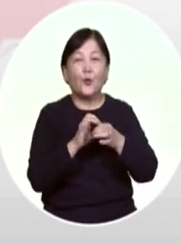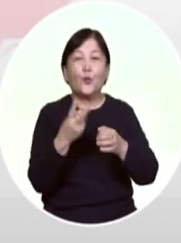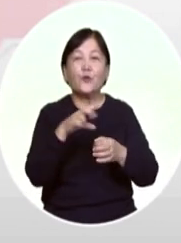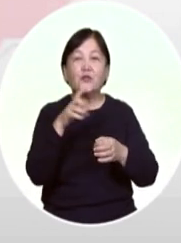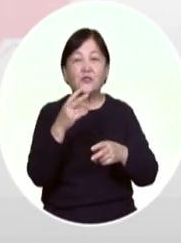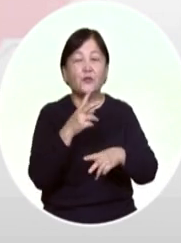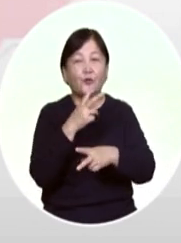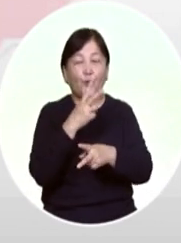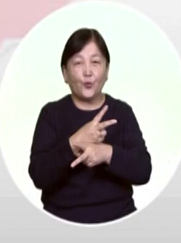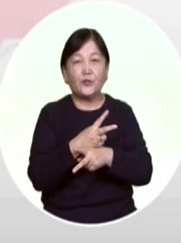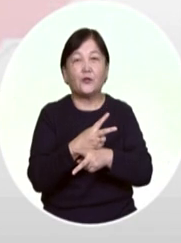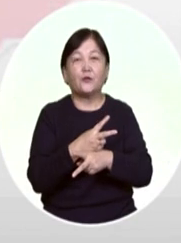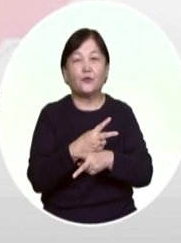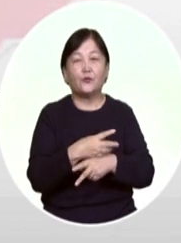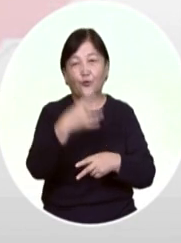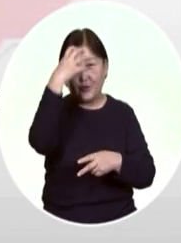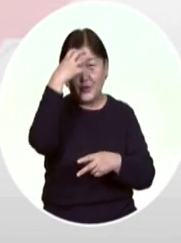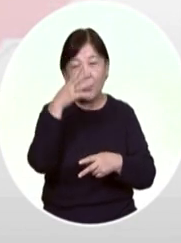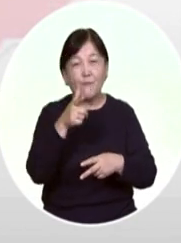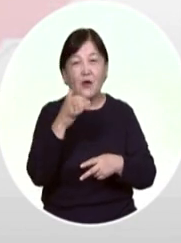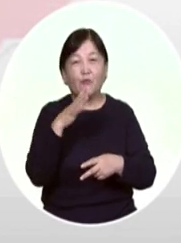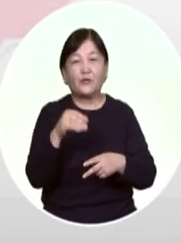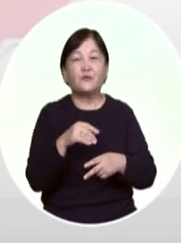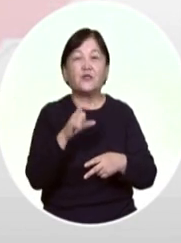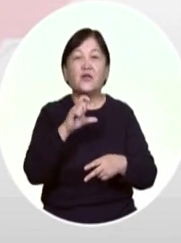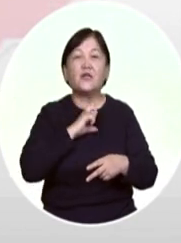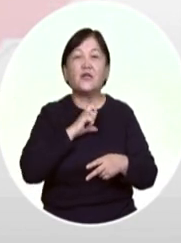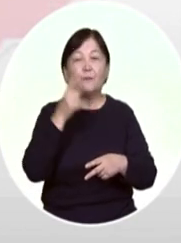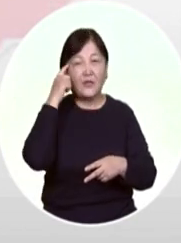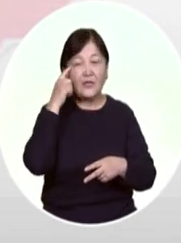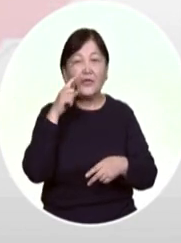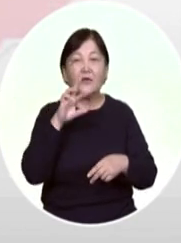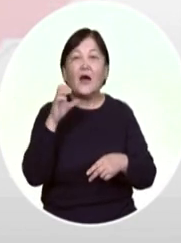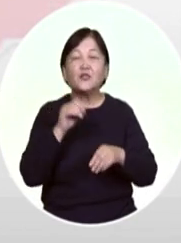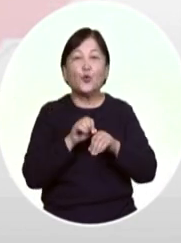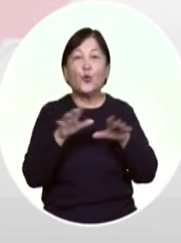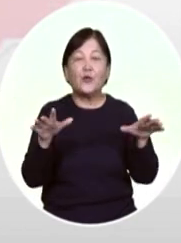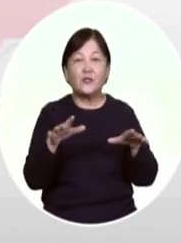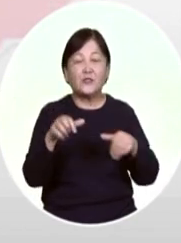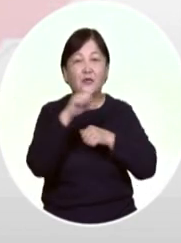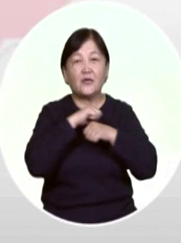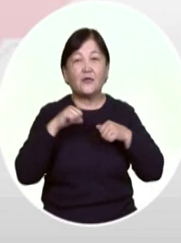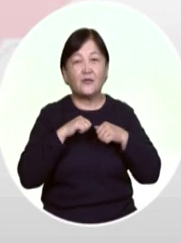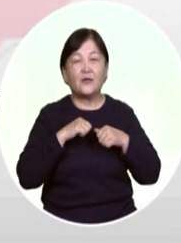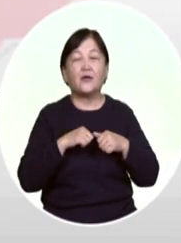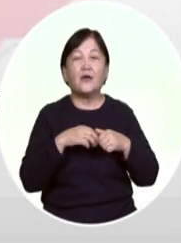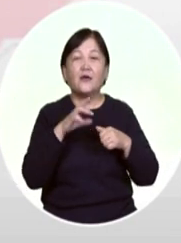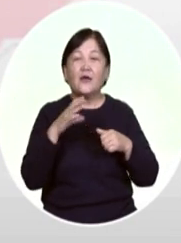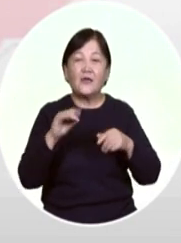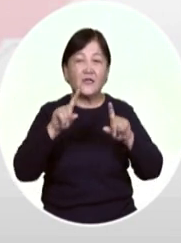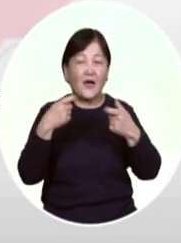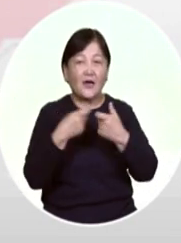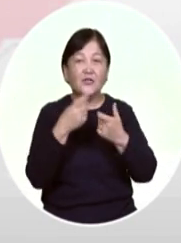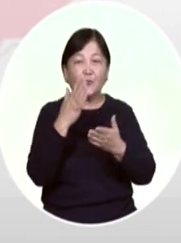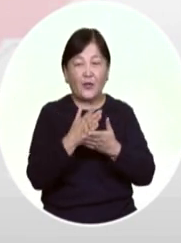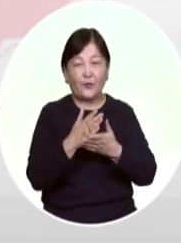улсын хэтийн зорилго, төрийн байгууламж, эрх мэдэл яаж хуваарлагдсан, иргэдийн эрхийг хэрхэн хангасан тухай дараачийн үндсэн